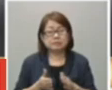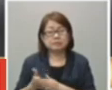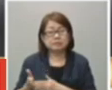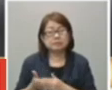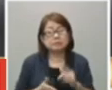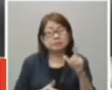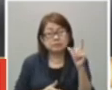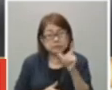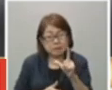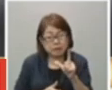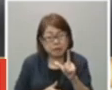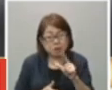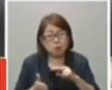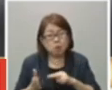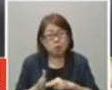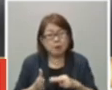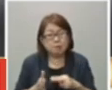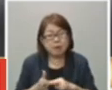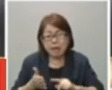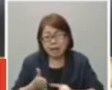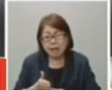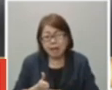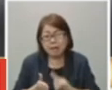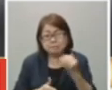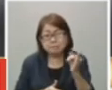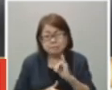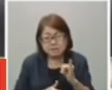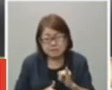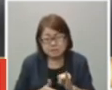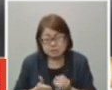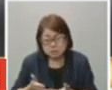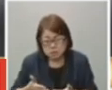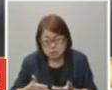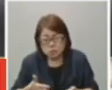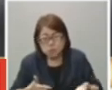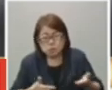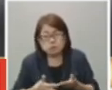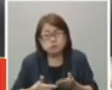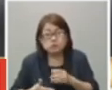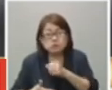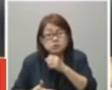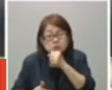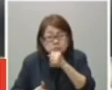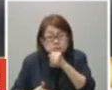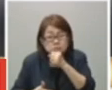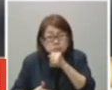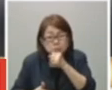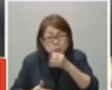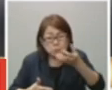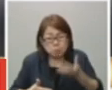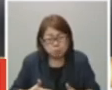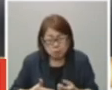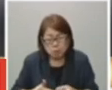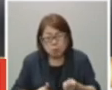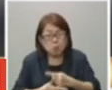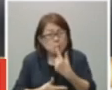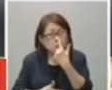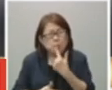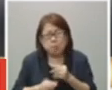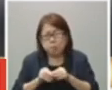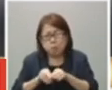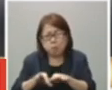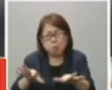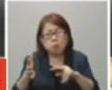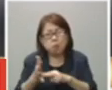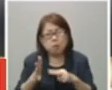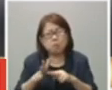สีเหลืองนี่ก็แย่นะมาสีส้มแต่เมื่อวานสีแดงทั้งกรุงเทพและปริมณฑล